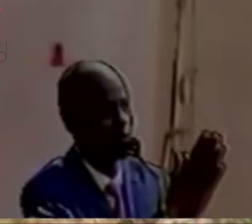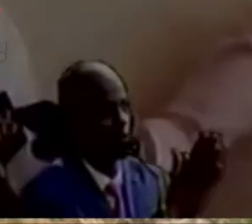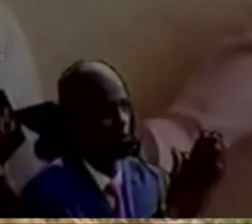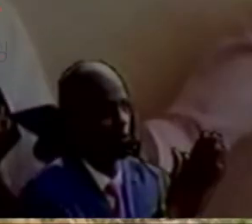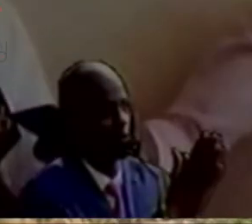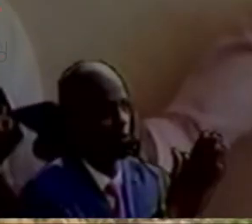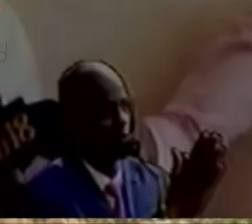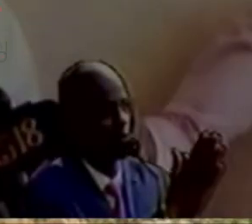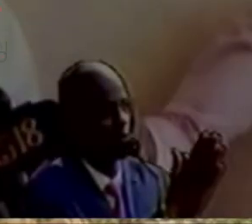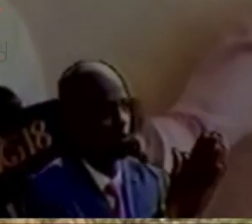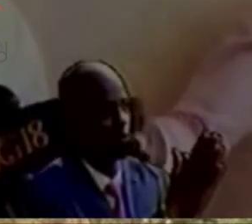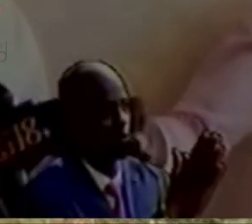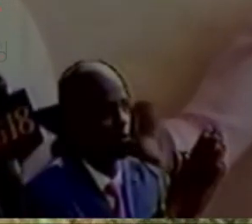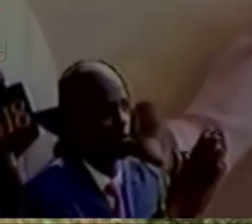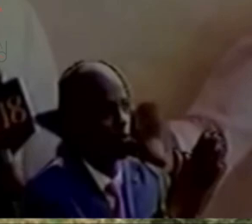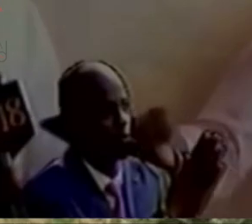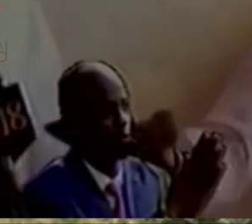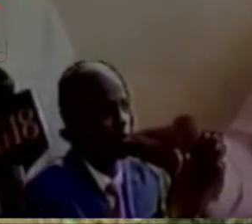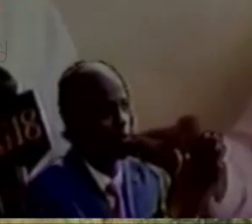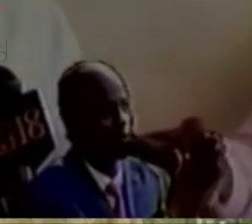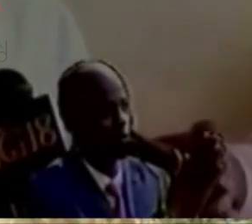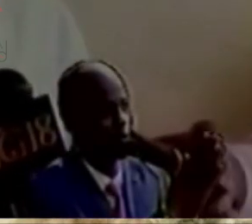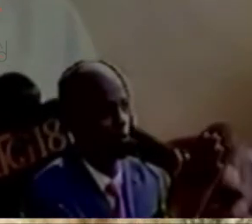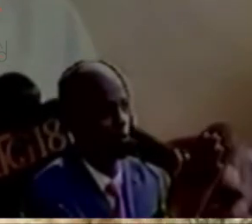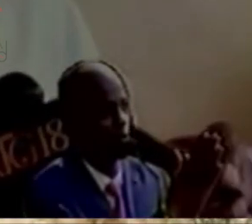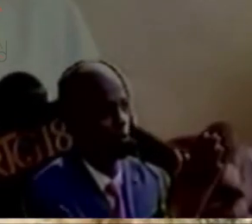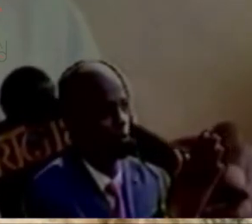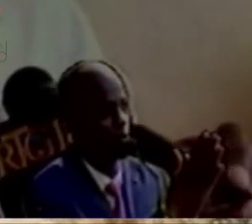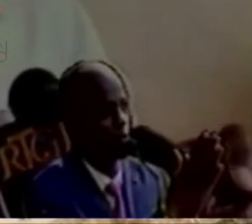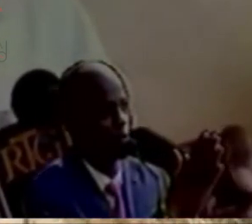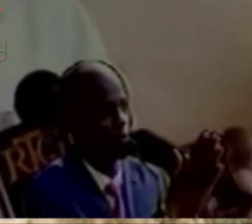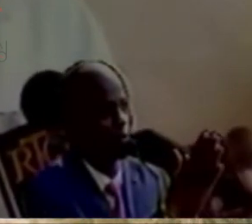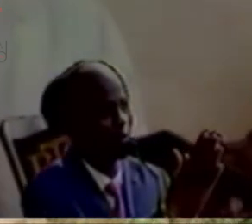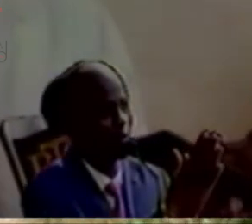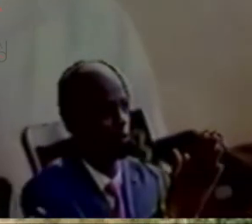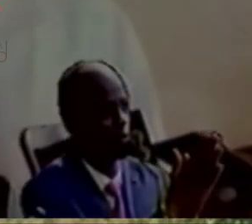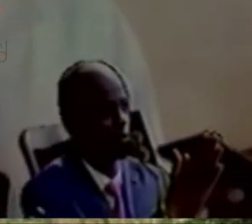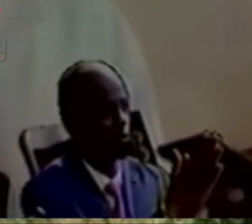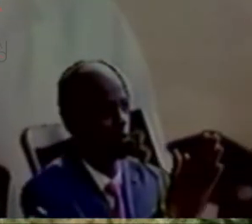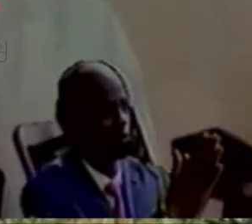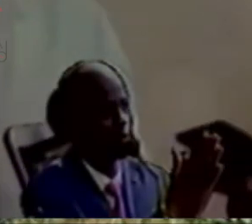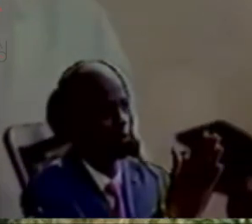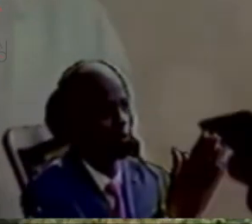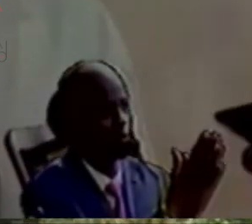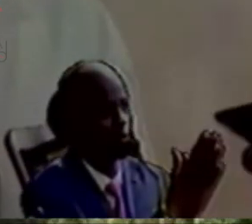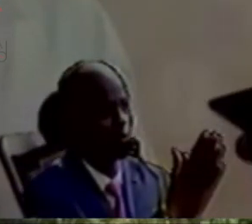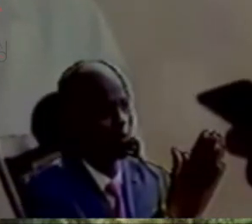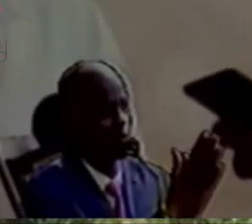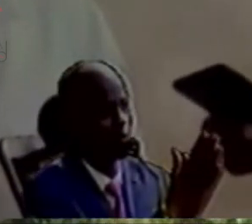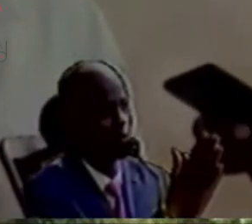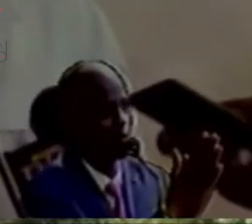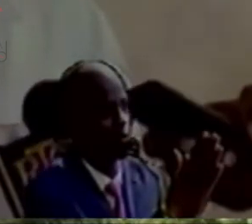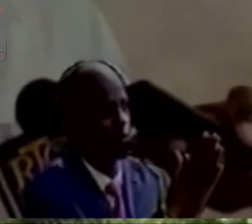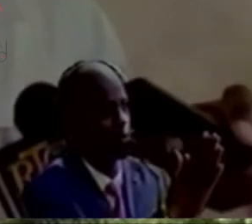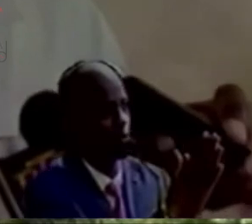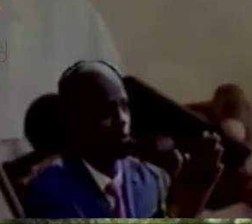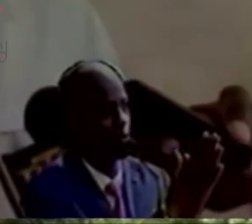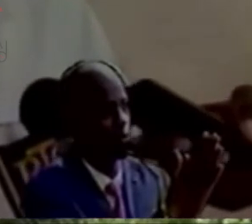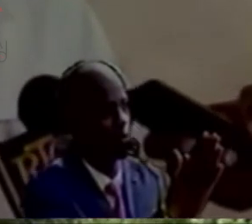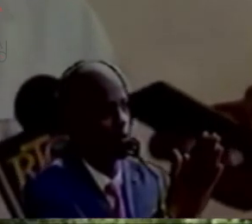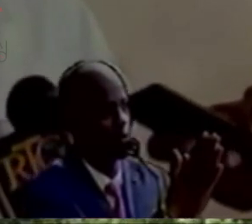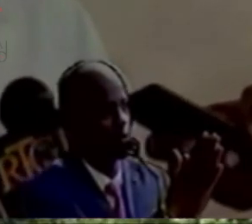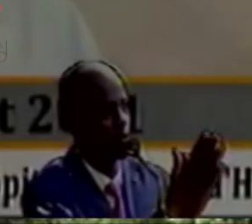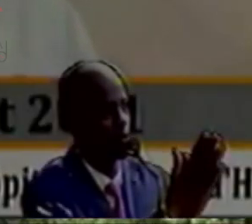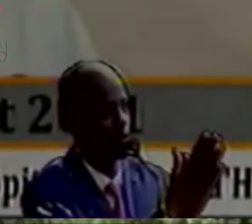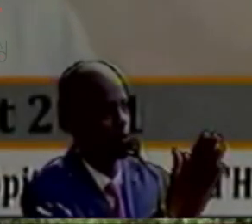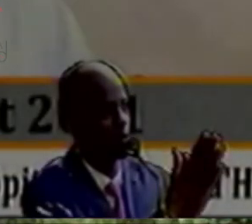can. 110 ans côté l'hôpital là destiné pour tout ça